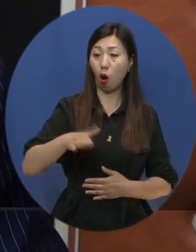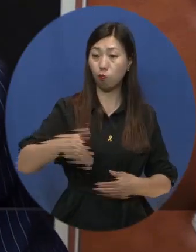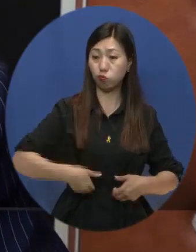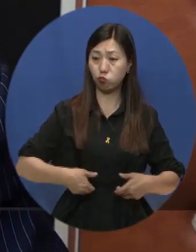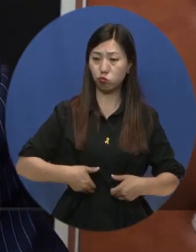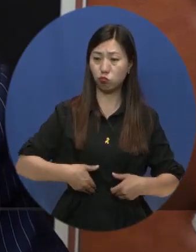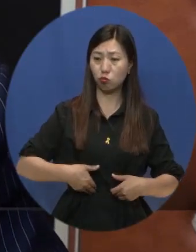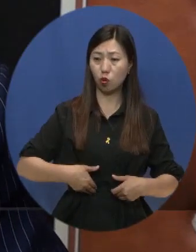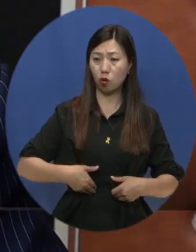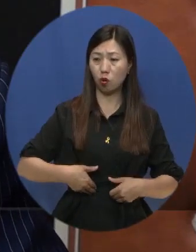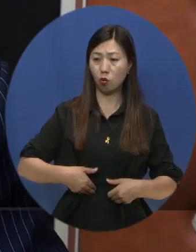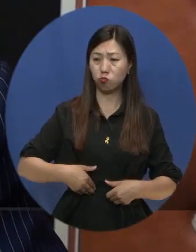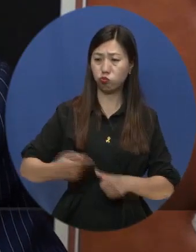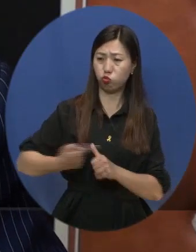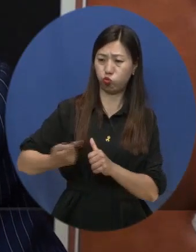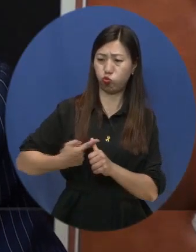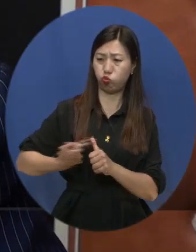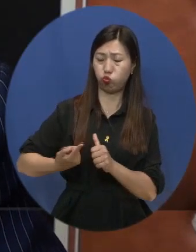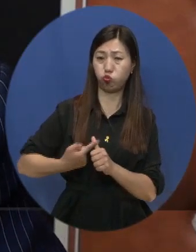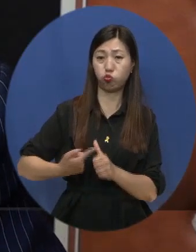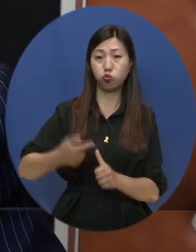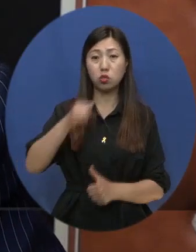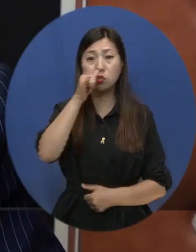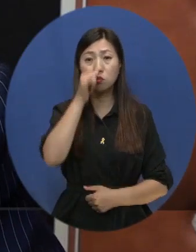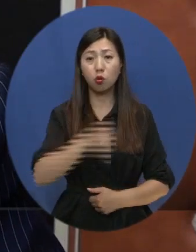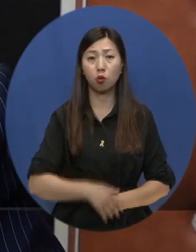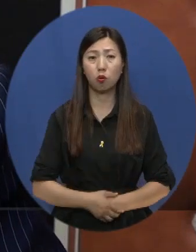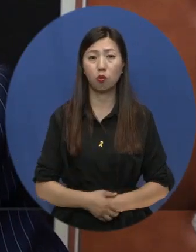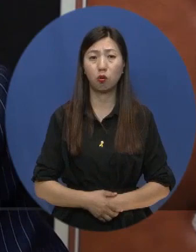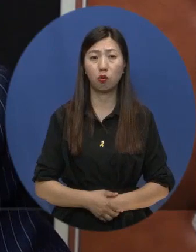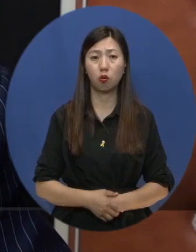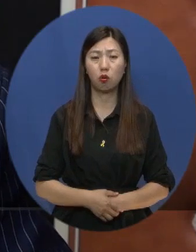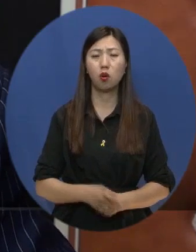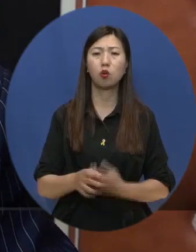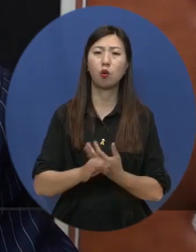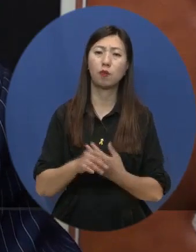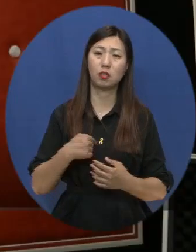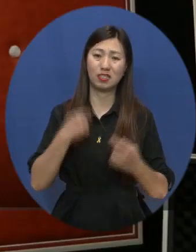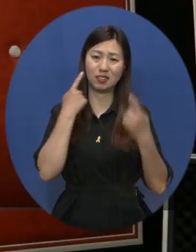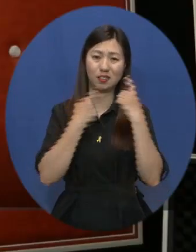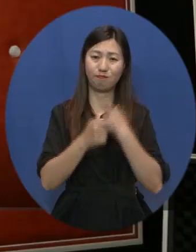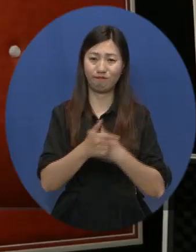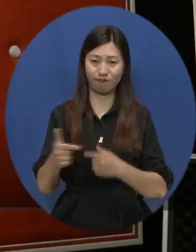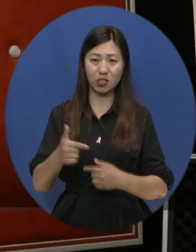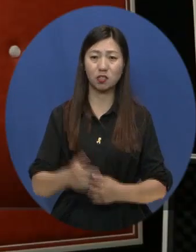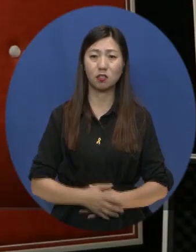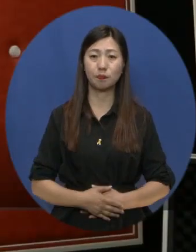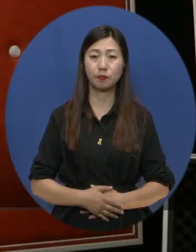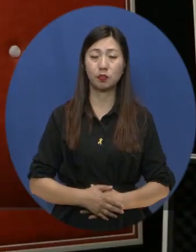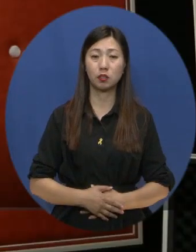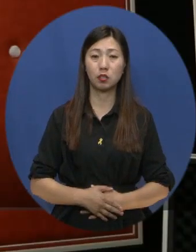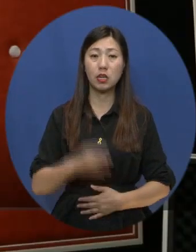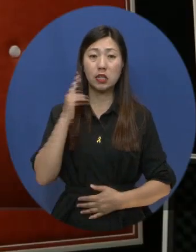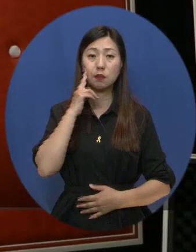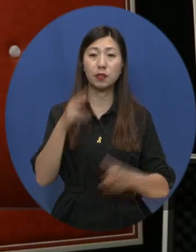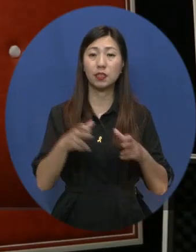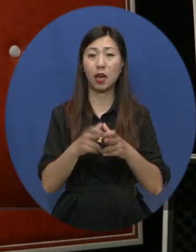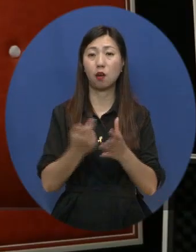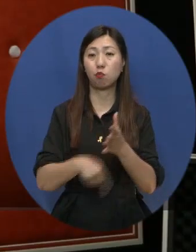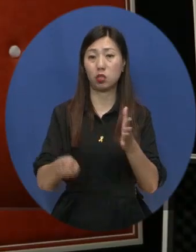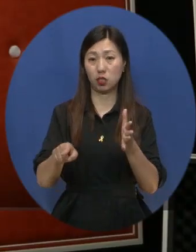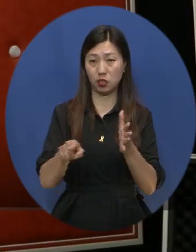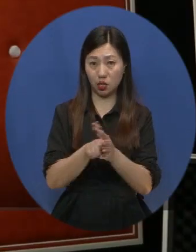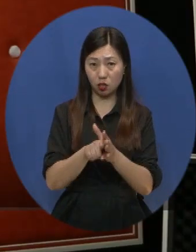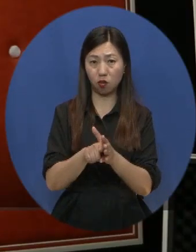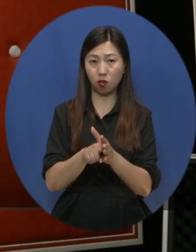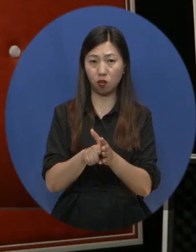계속 욕을 하고 있고 그럼 이제 많은 상처를 받죠. 뭐 중증장애인들을 위해서